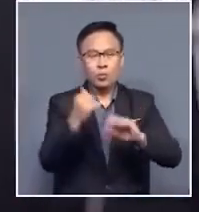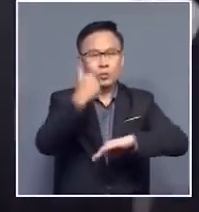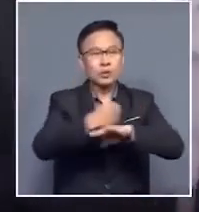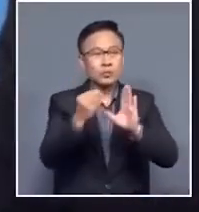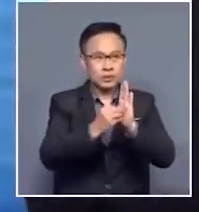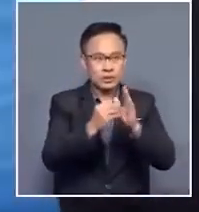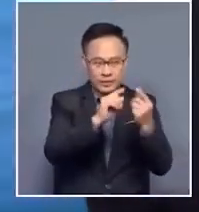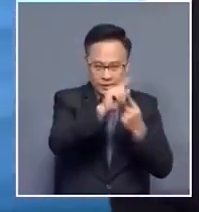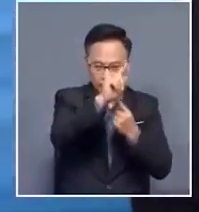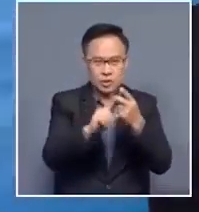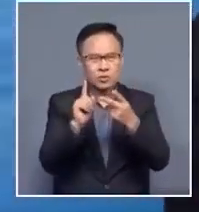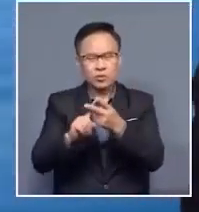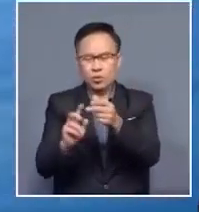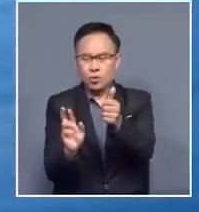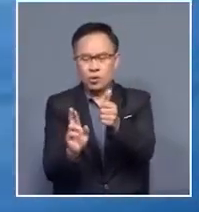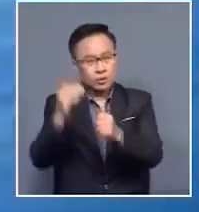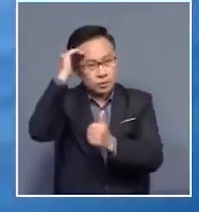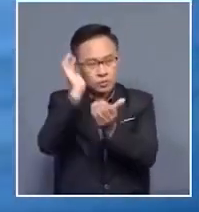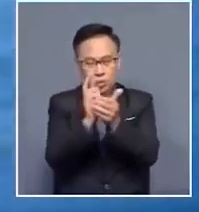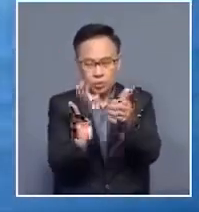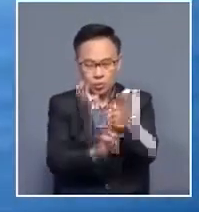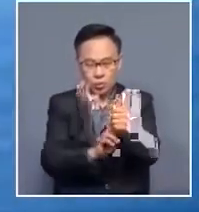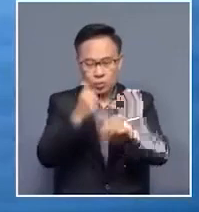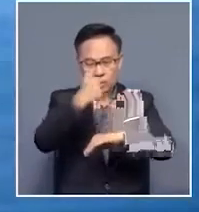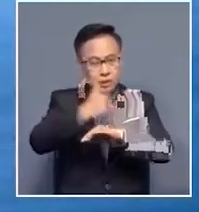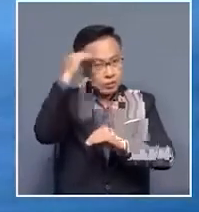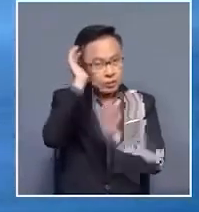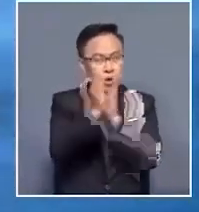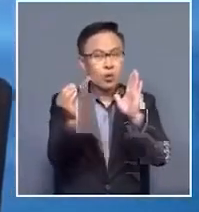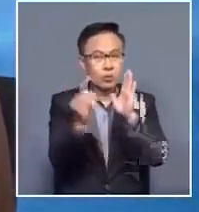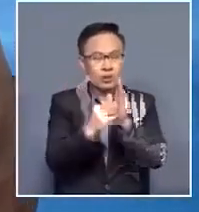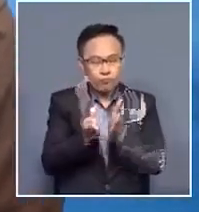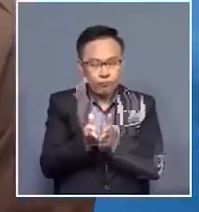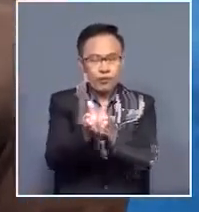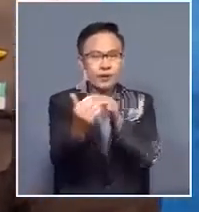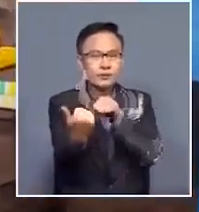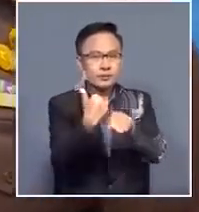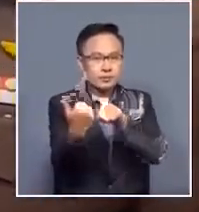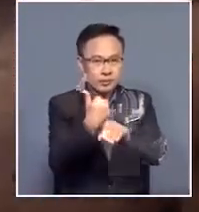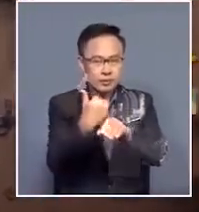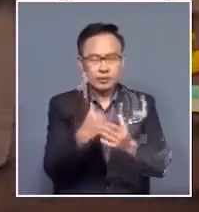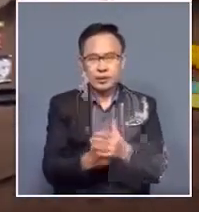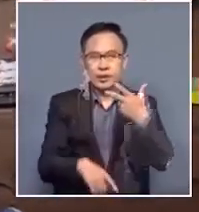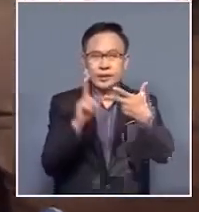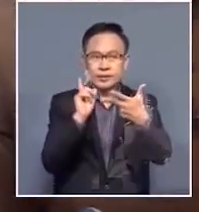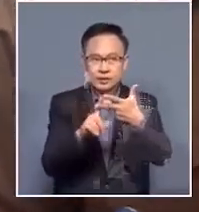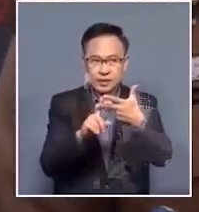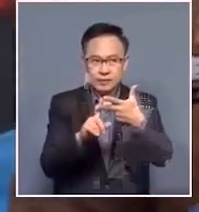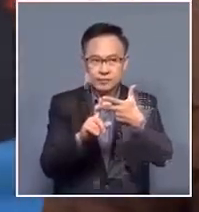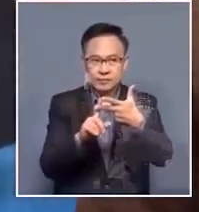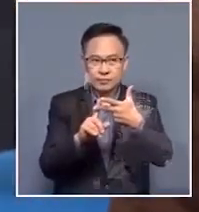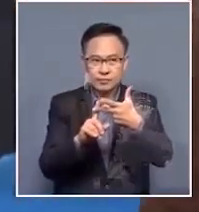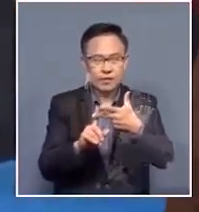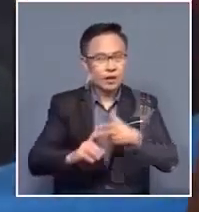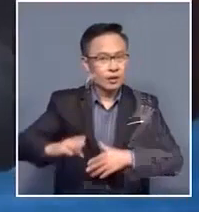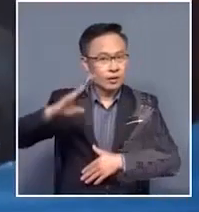รีจิรสันแก้วแสงเอกรองผู้บัญชาการตำรวจนครบาลรับผิดชอบดูแลงานด้านจราจรค่ะรวมถึงในวันนี้นะคะเรายังมี